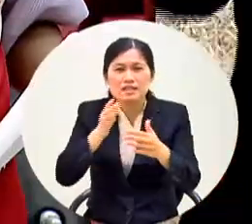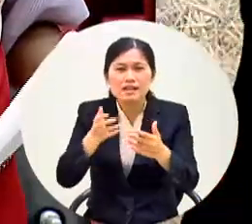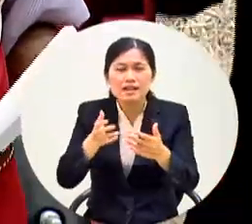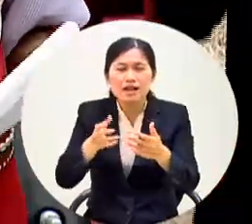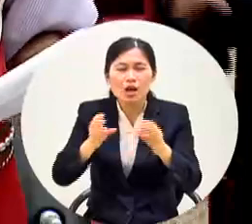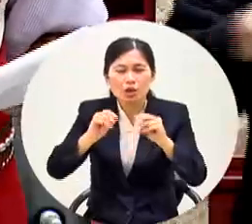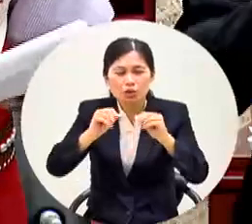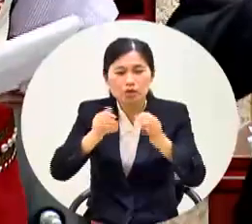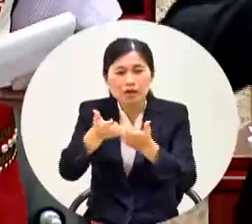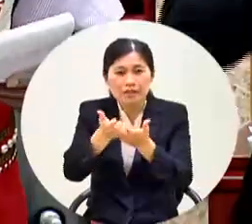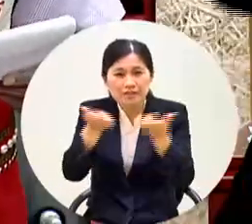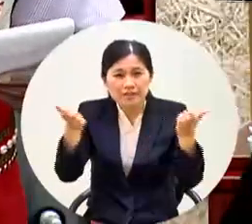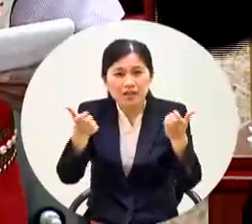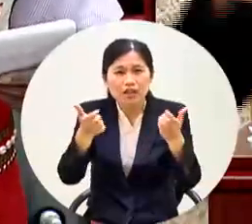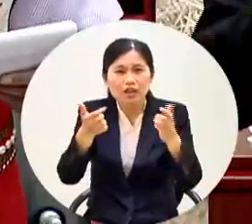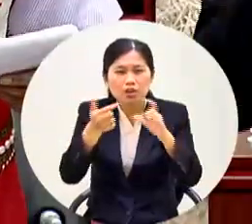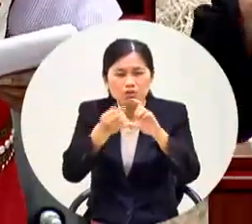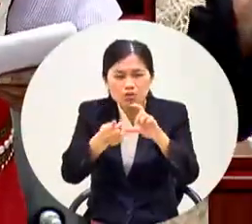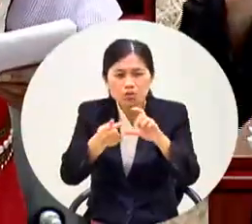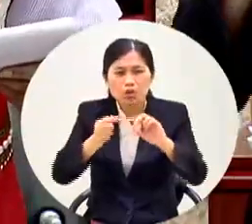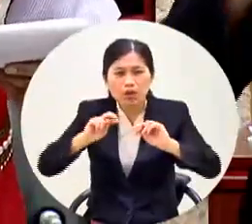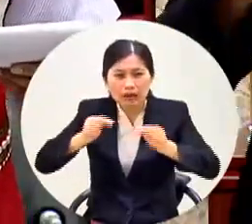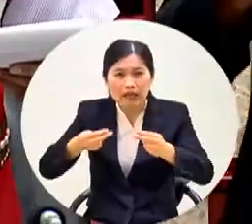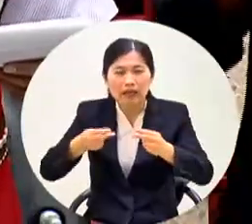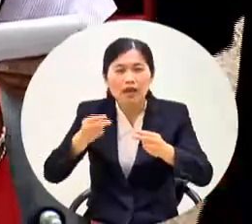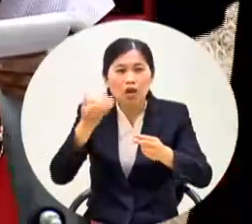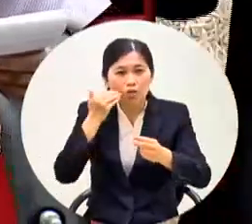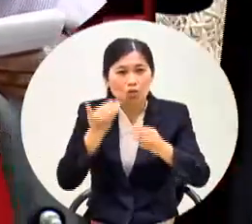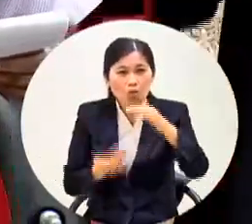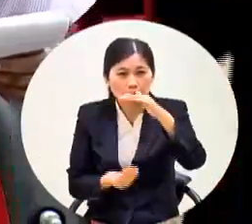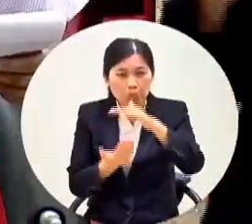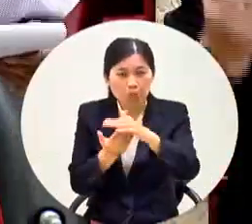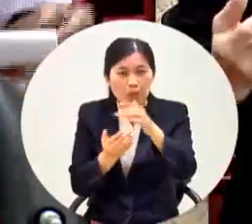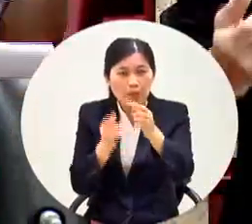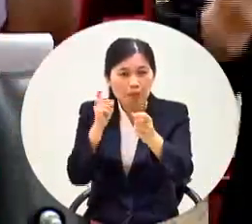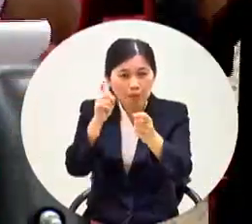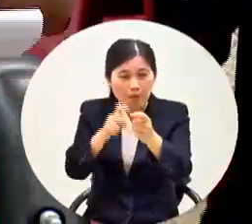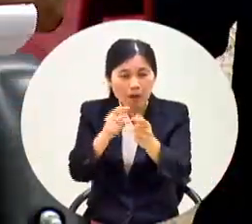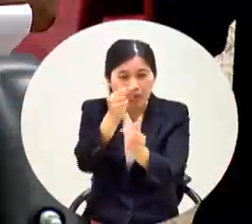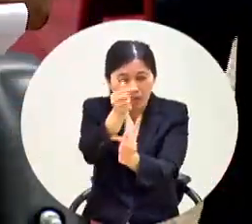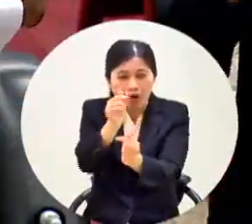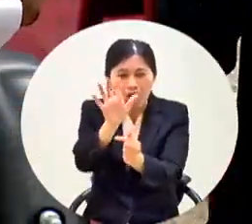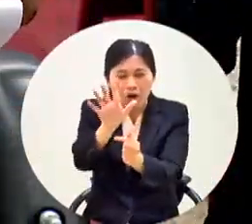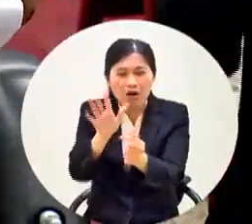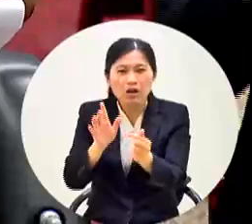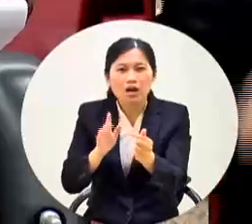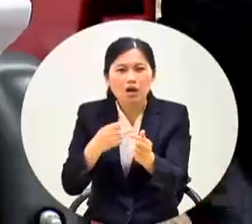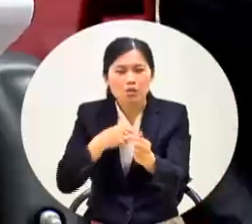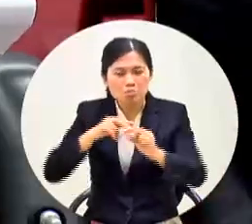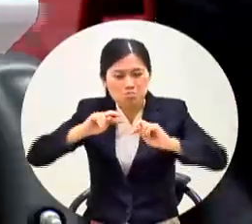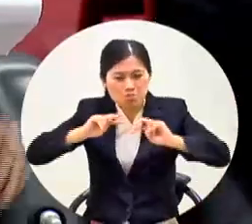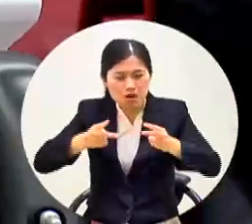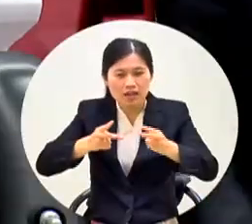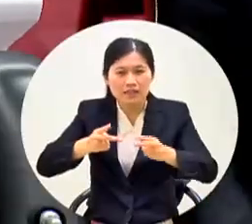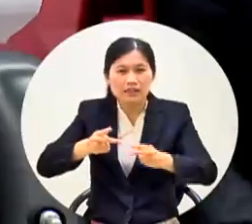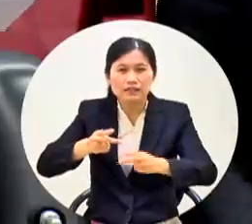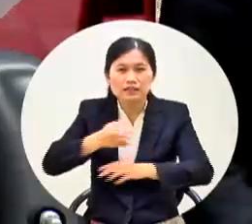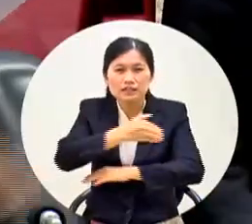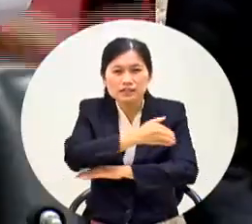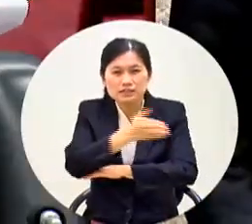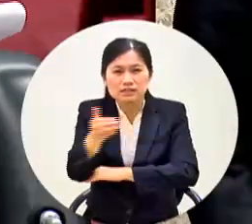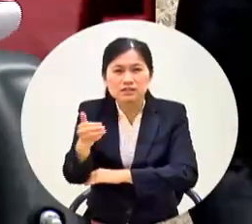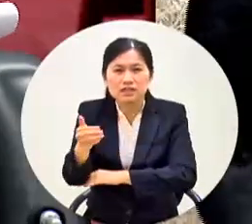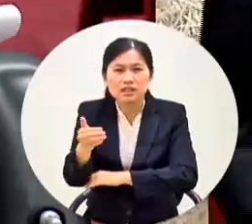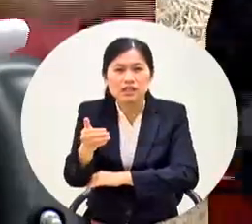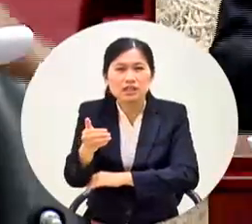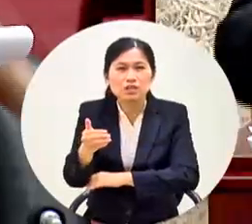正，就是那聚落里面你达到它的一个标准的时候，它把它更正为乡村区的一种建筑用地，是这样的。 很抱